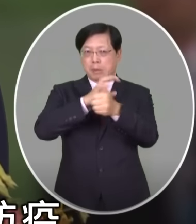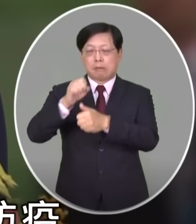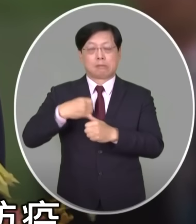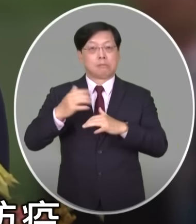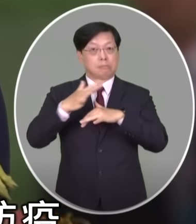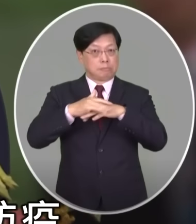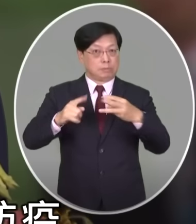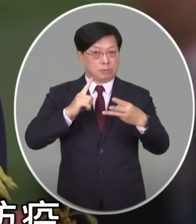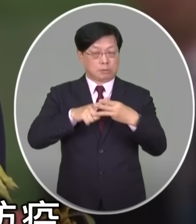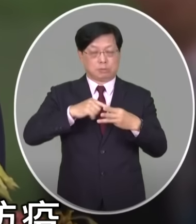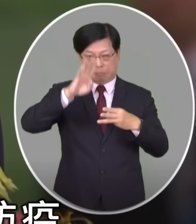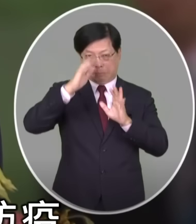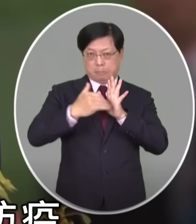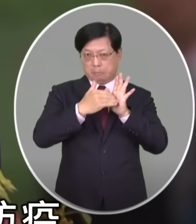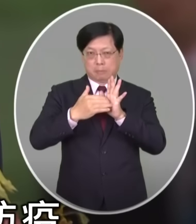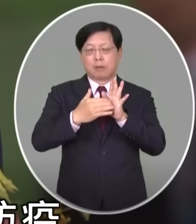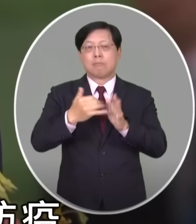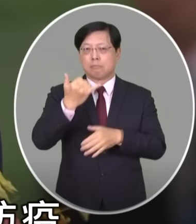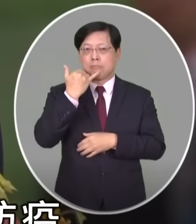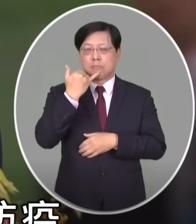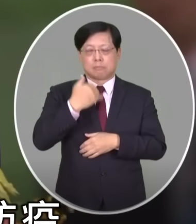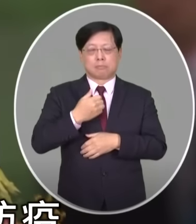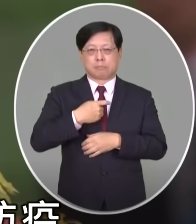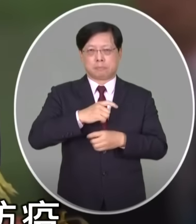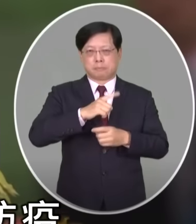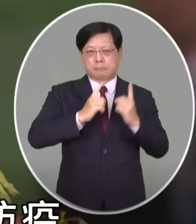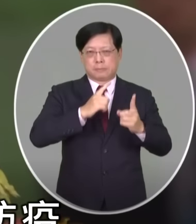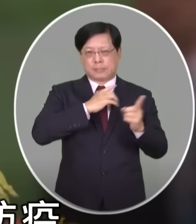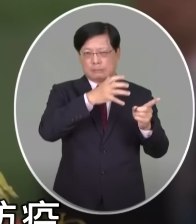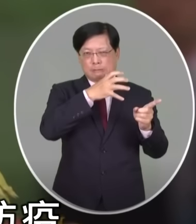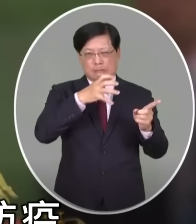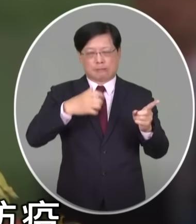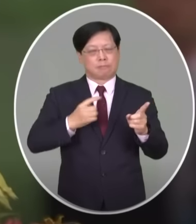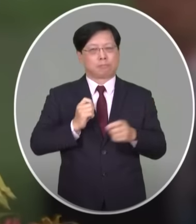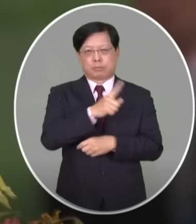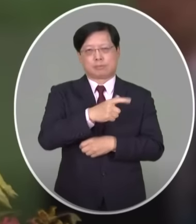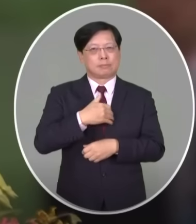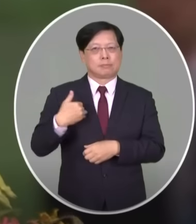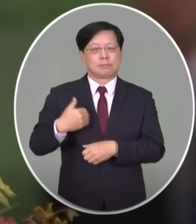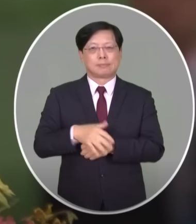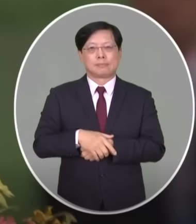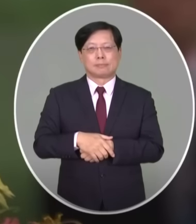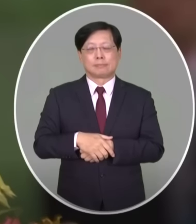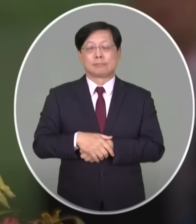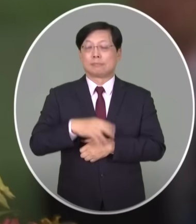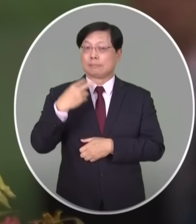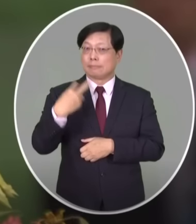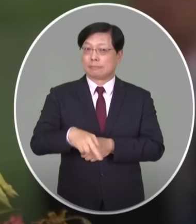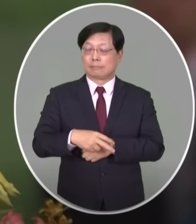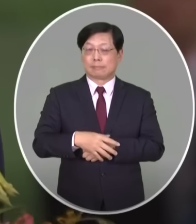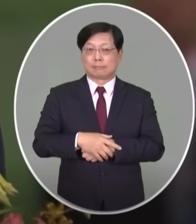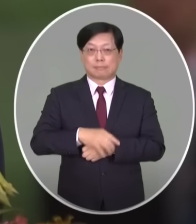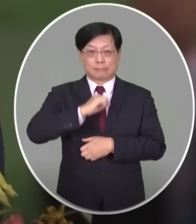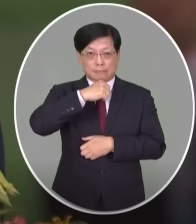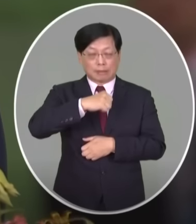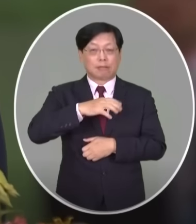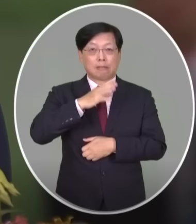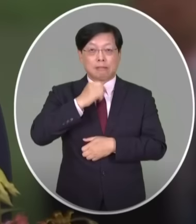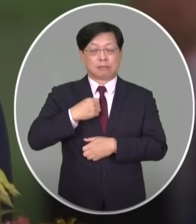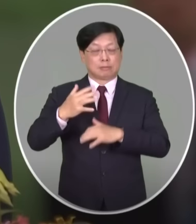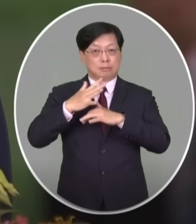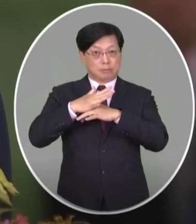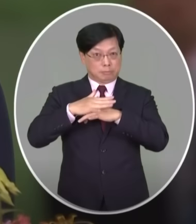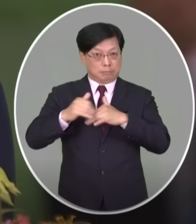主防疫可以优于专制防疫。台湾不论是民主指